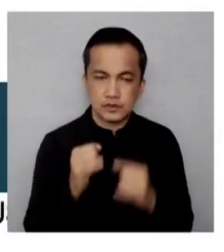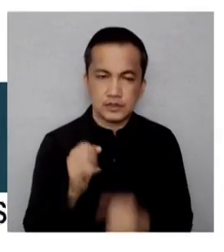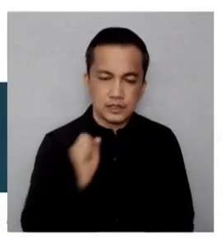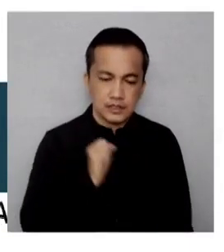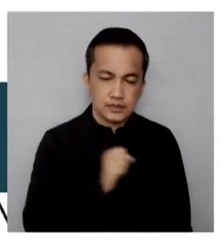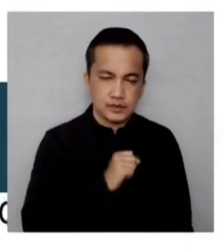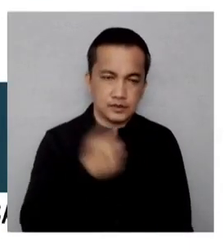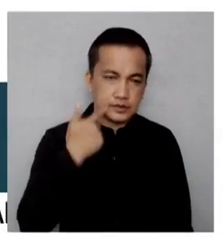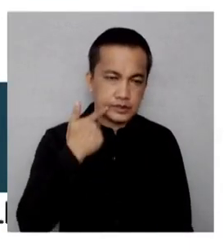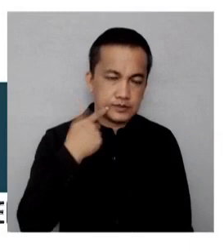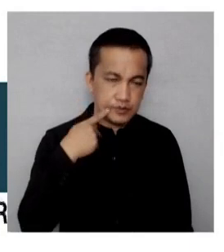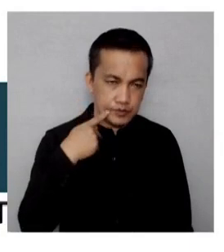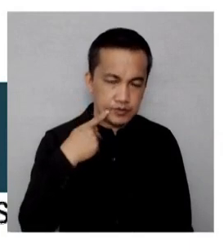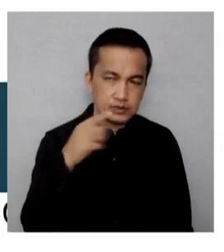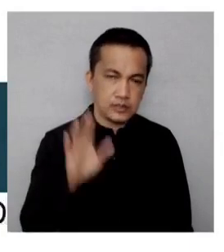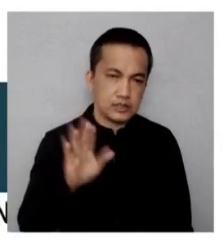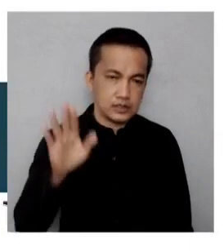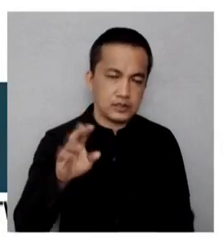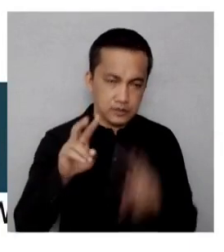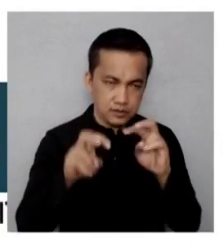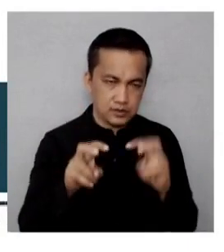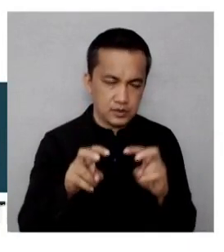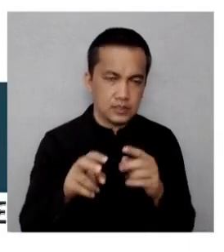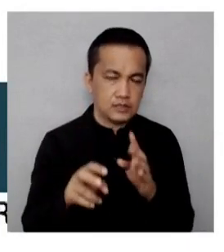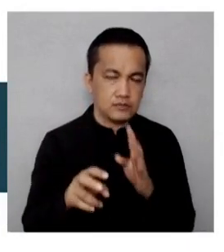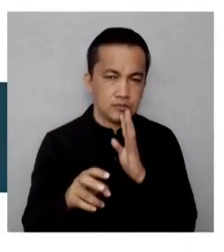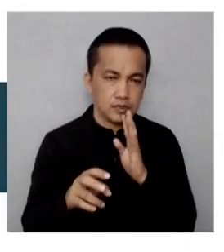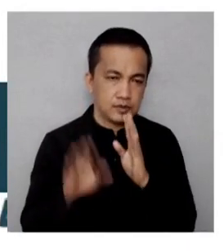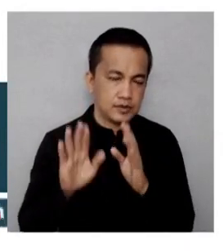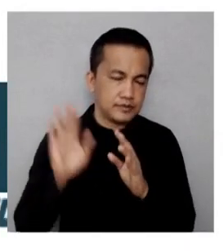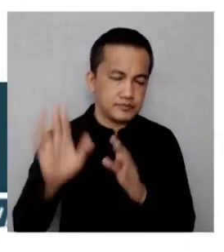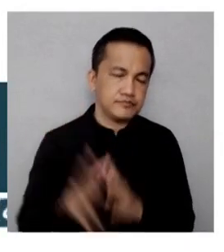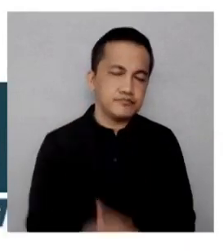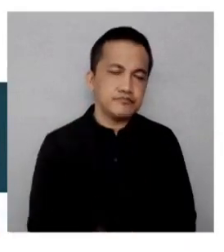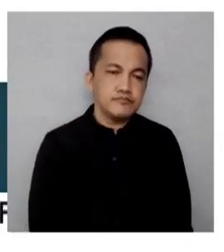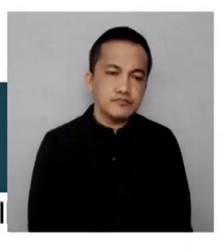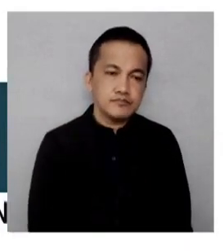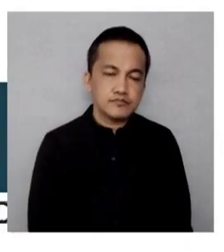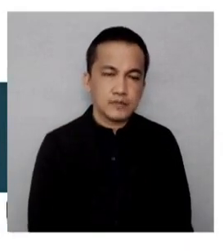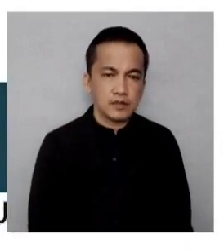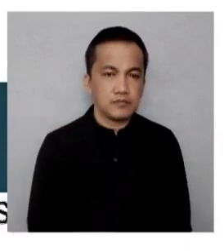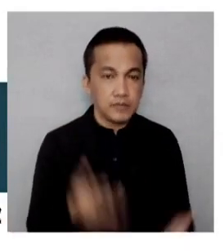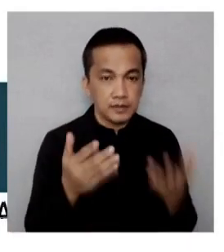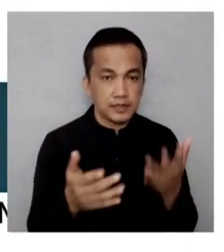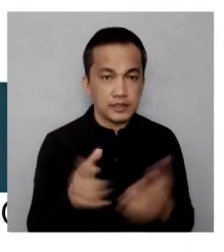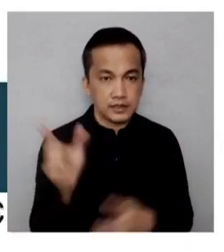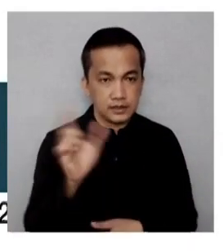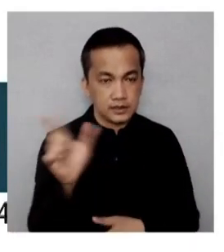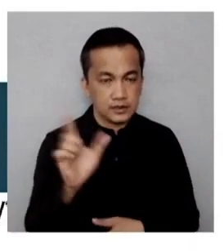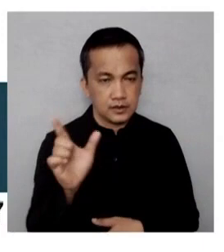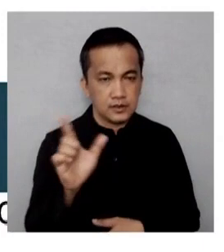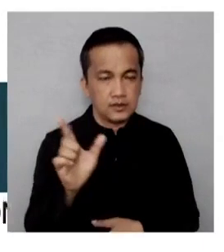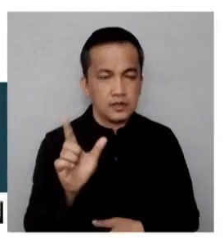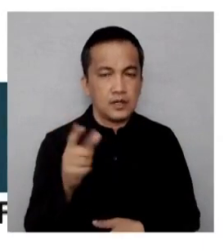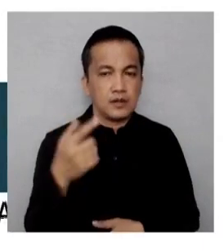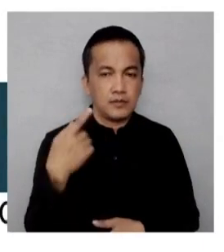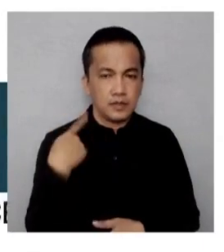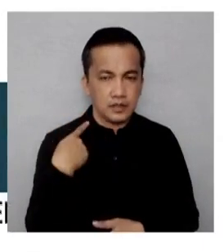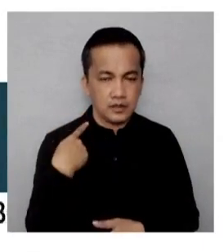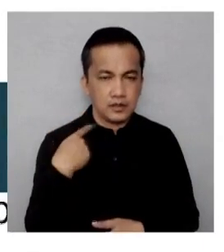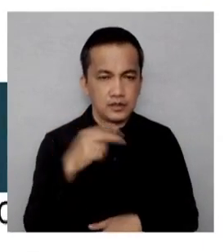also going to investigate this. And sinasabi po niya, baka panahon na para magkaroon ng